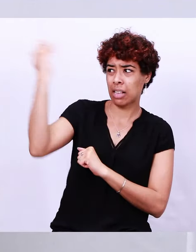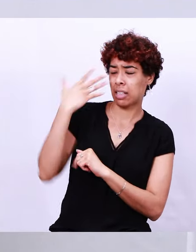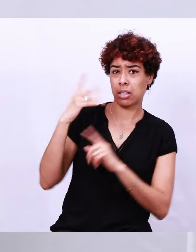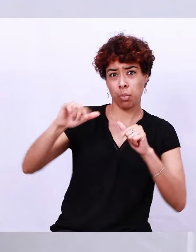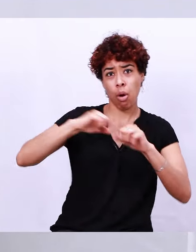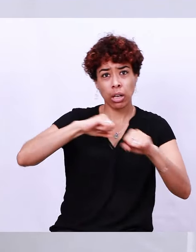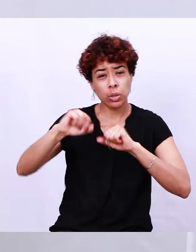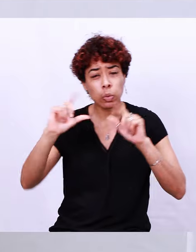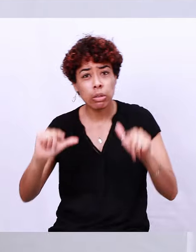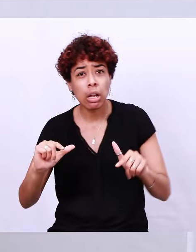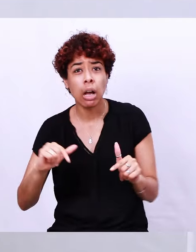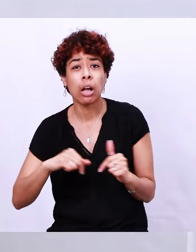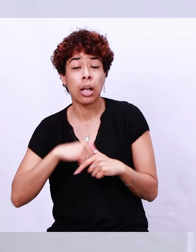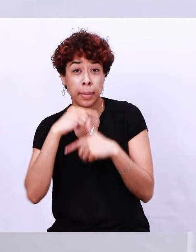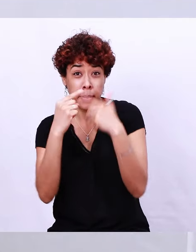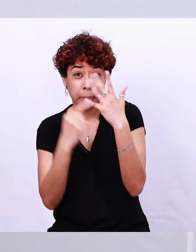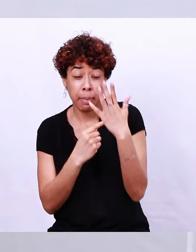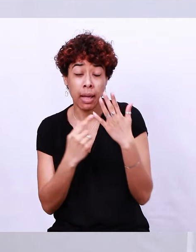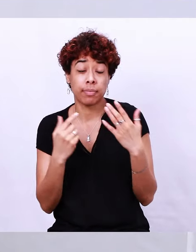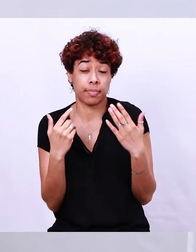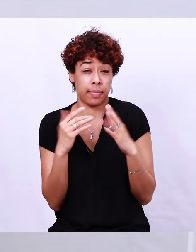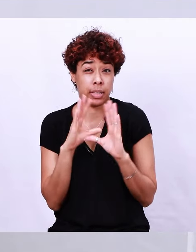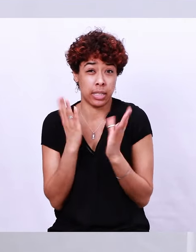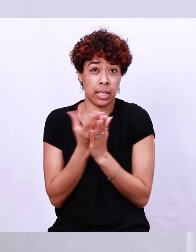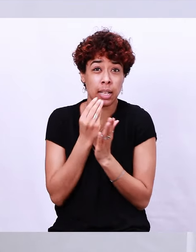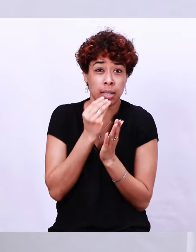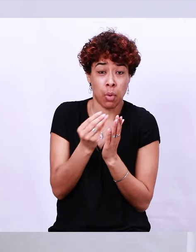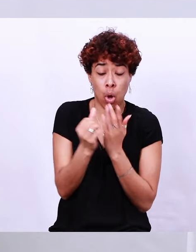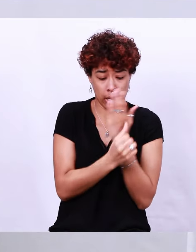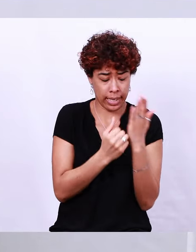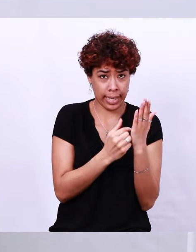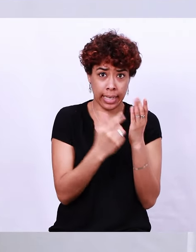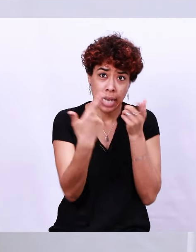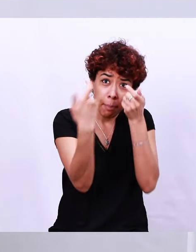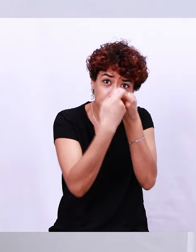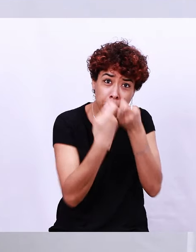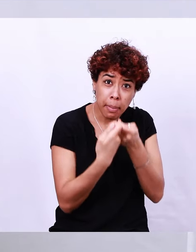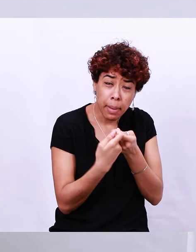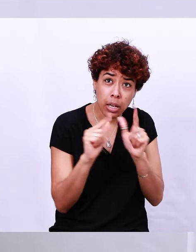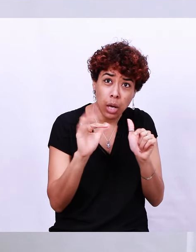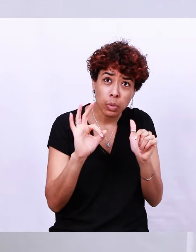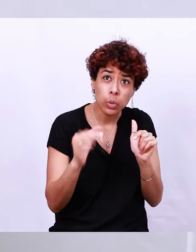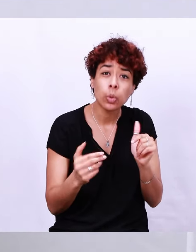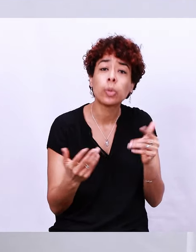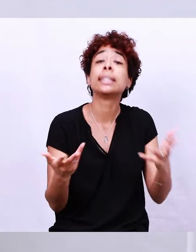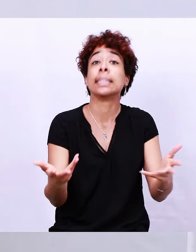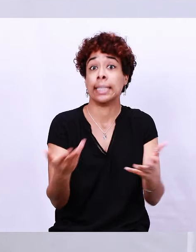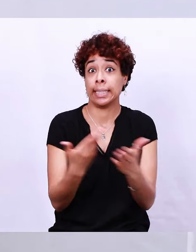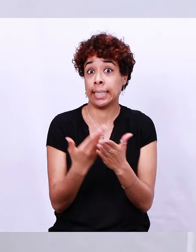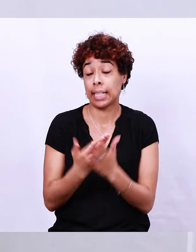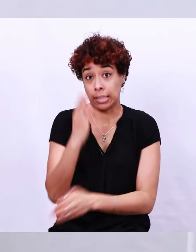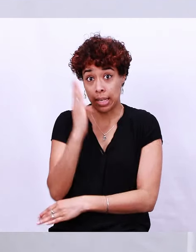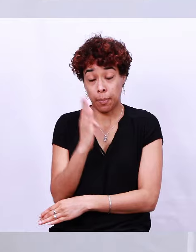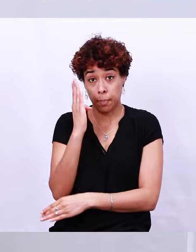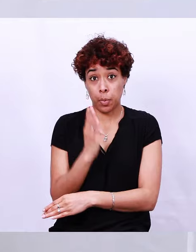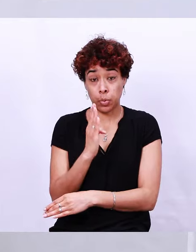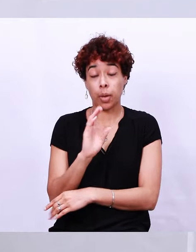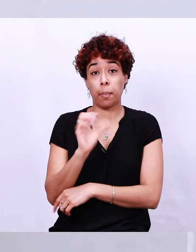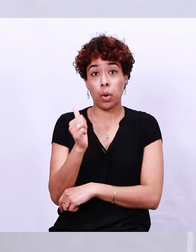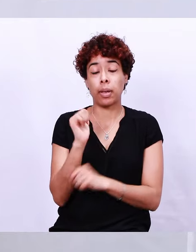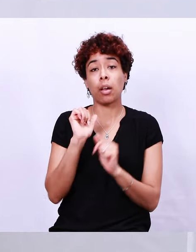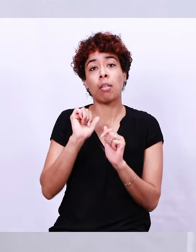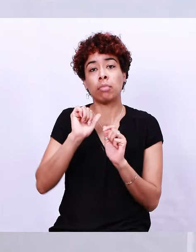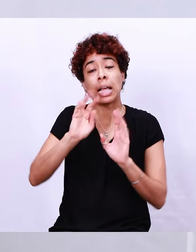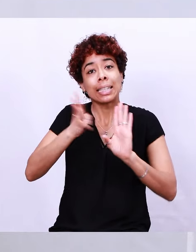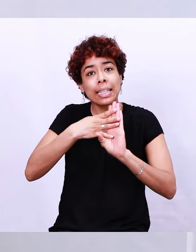tout ce toutes ces ces ces ces notions en fait qui sont dans les écritur et qui sont présentes donc on a besoin en fait d'avoir des